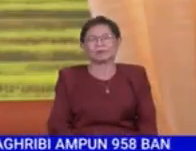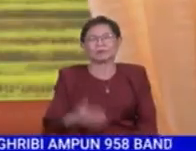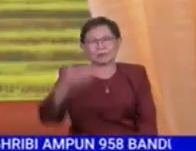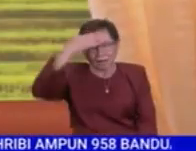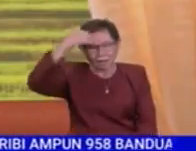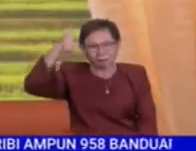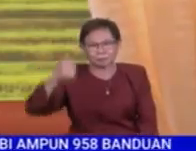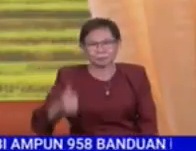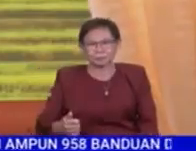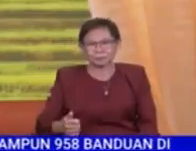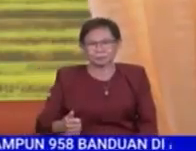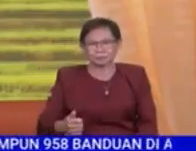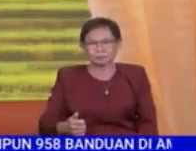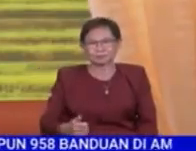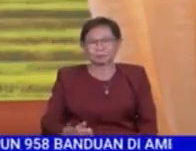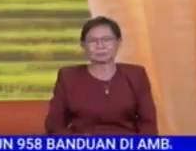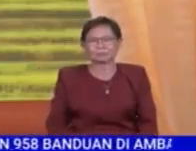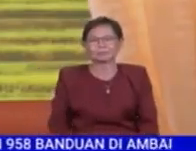Assalamualaikum warahmatullahi wabarakatuh.